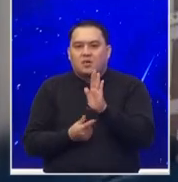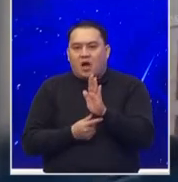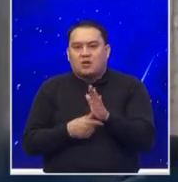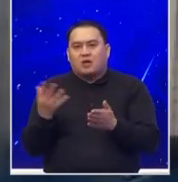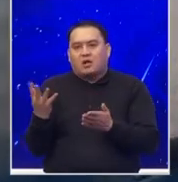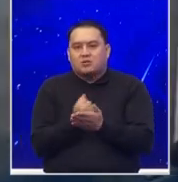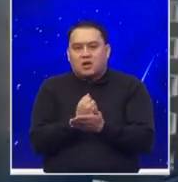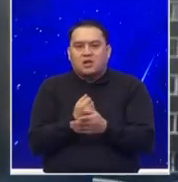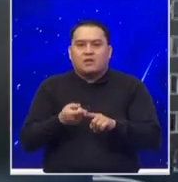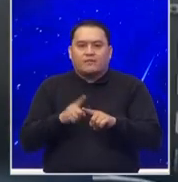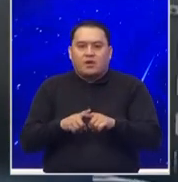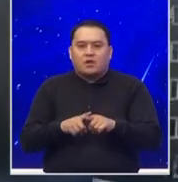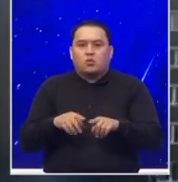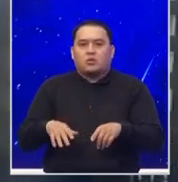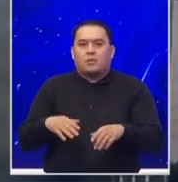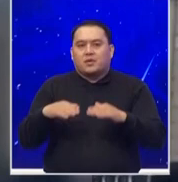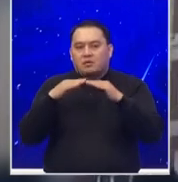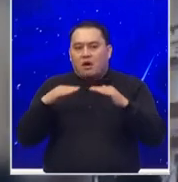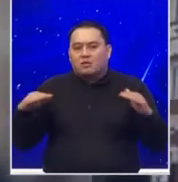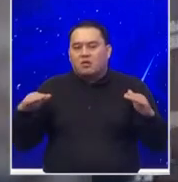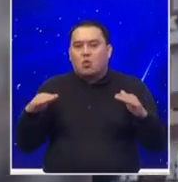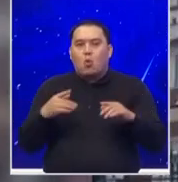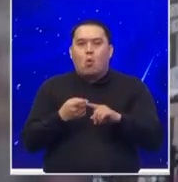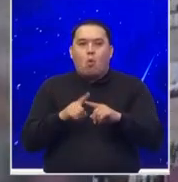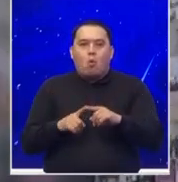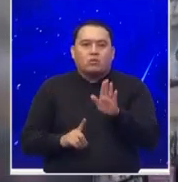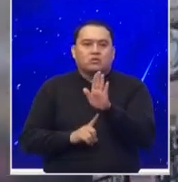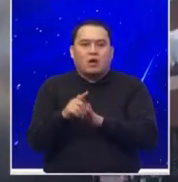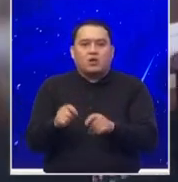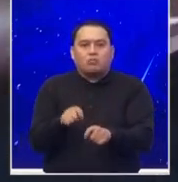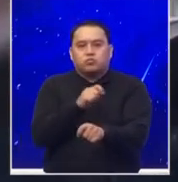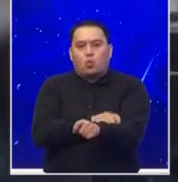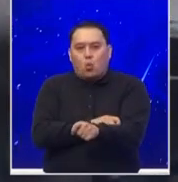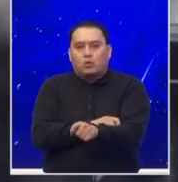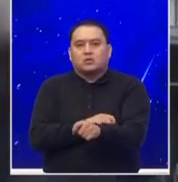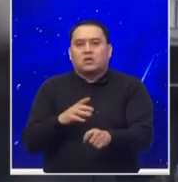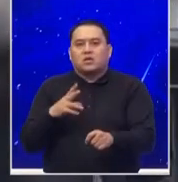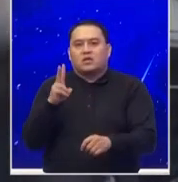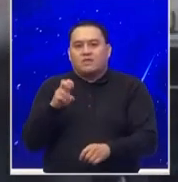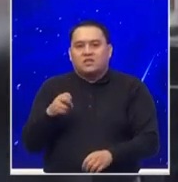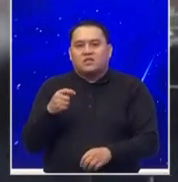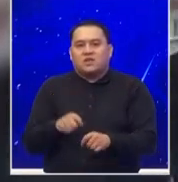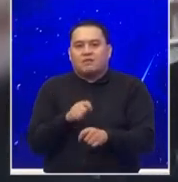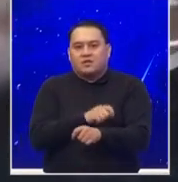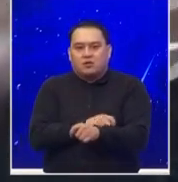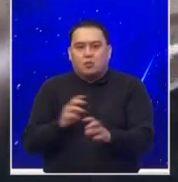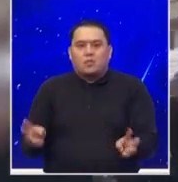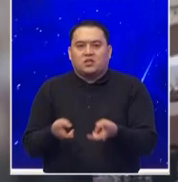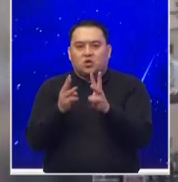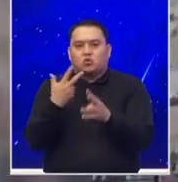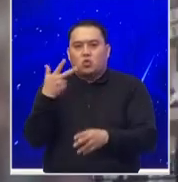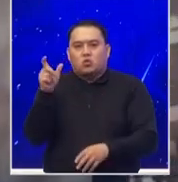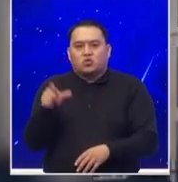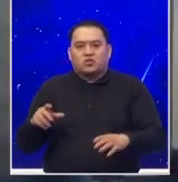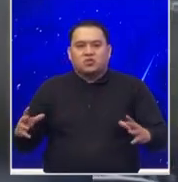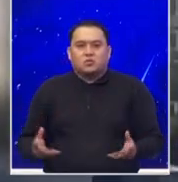Обнаружено загорание натяжного потолка. Предварительно площадь пожара составила 200 квадратных метров. 3